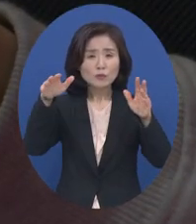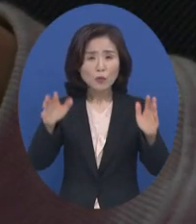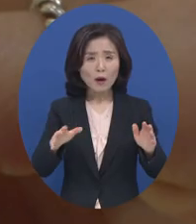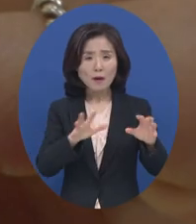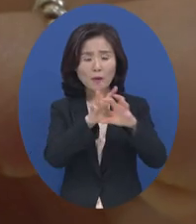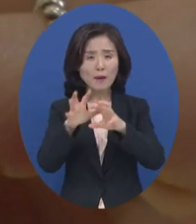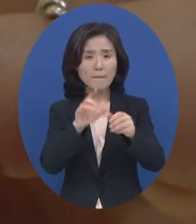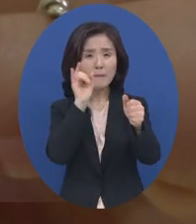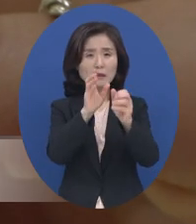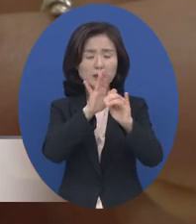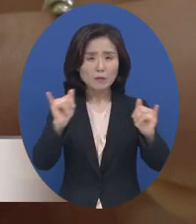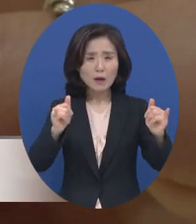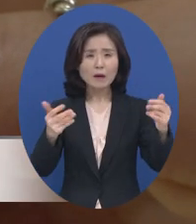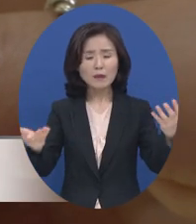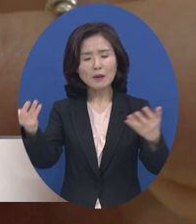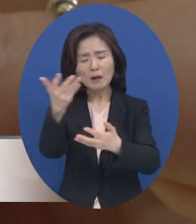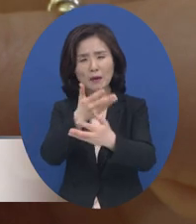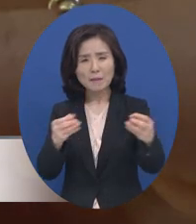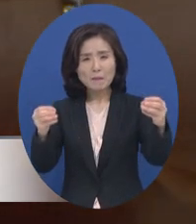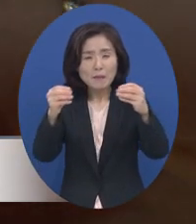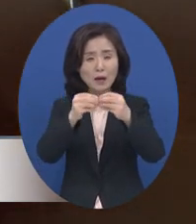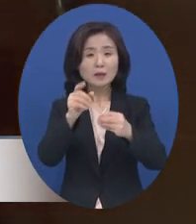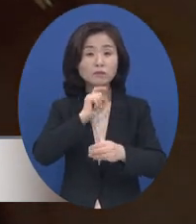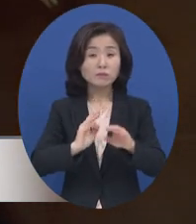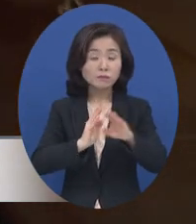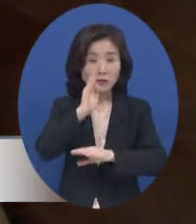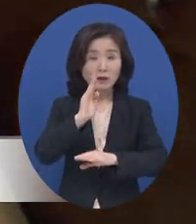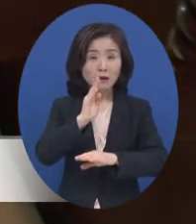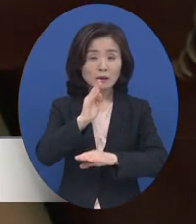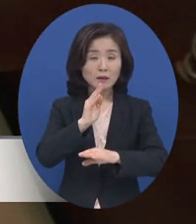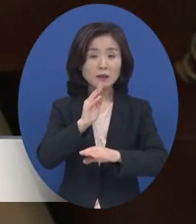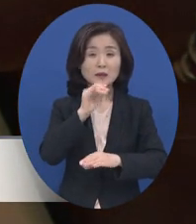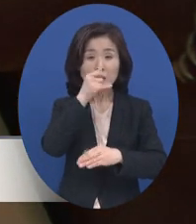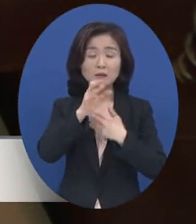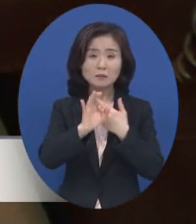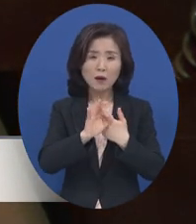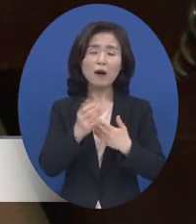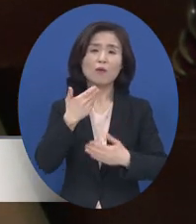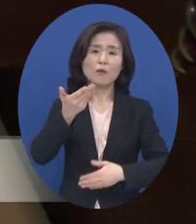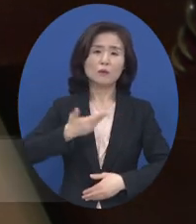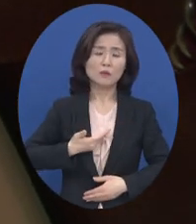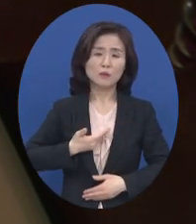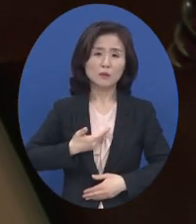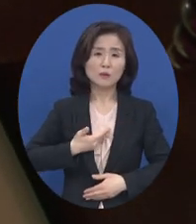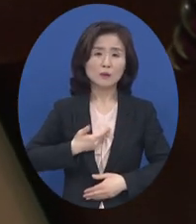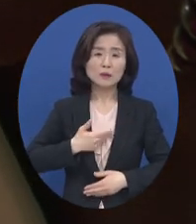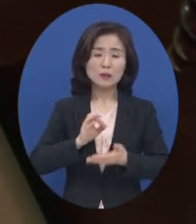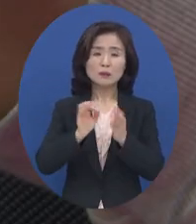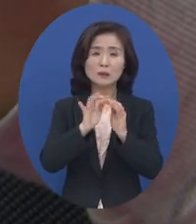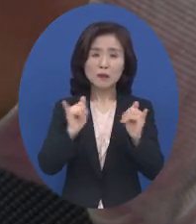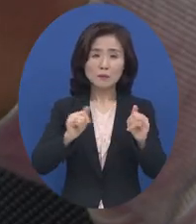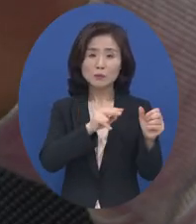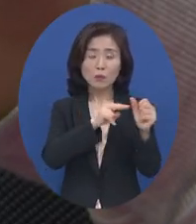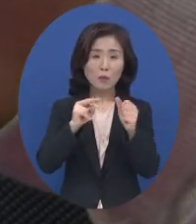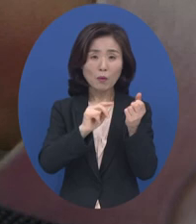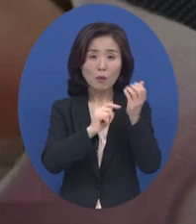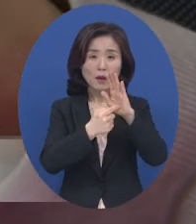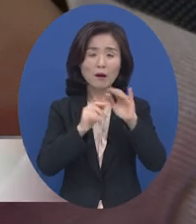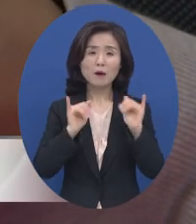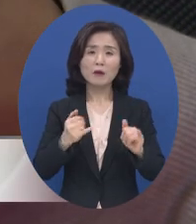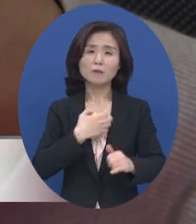비교 10분 넘게 동선이 겹칠 경우 알려줍니다 이용자 위치 정보가 공개 되진 않을까 걱정하지 않아도